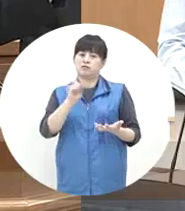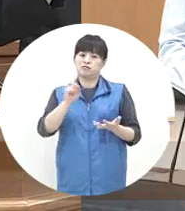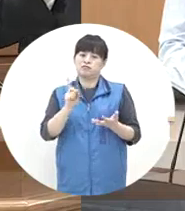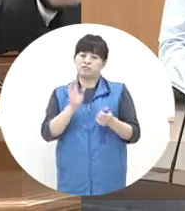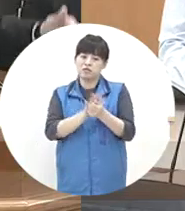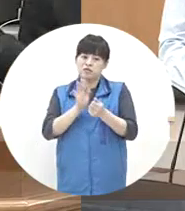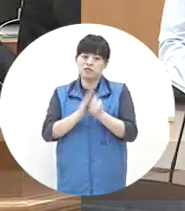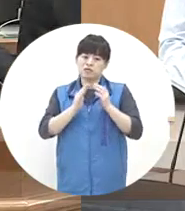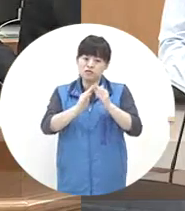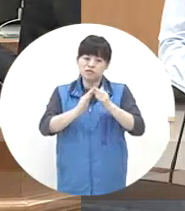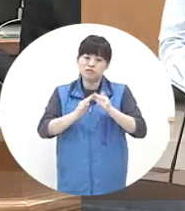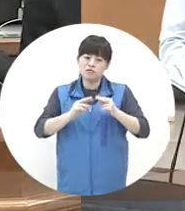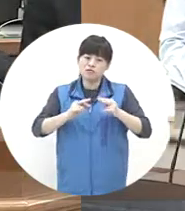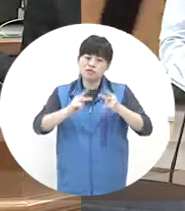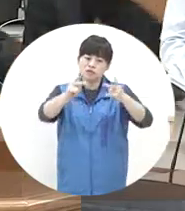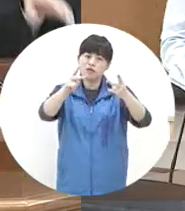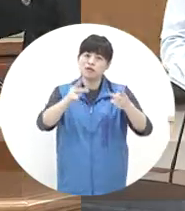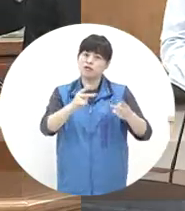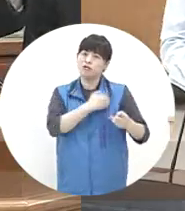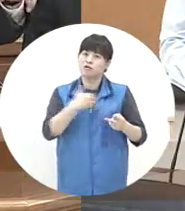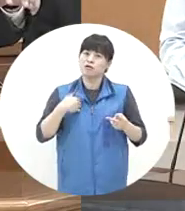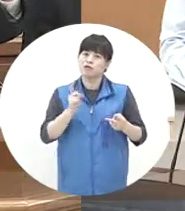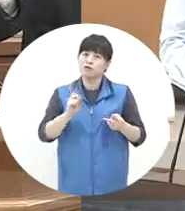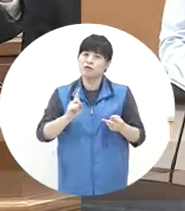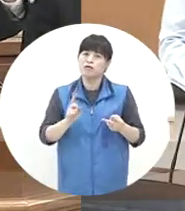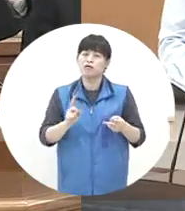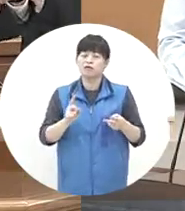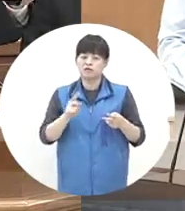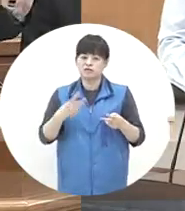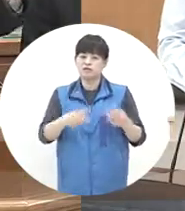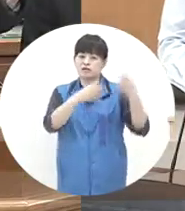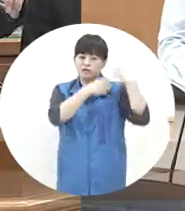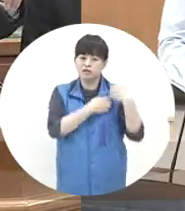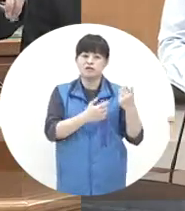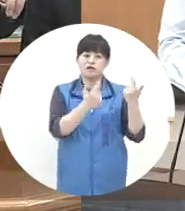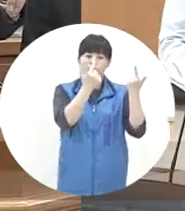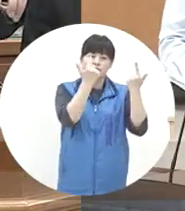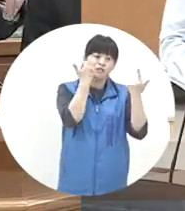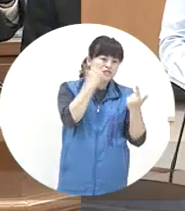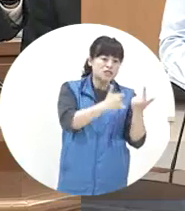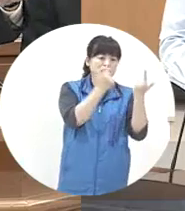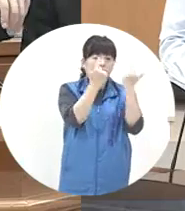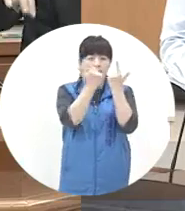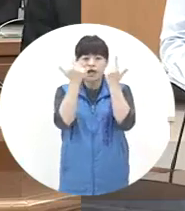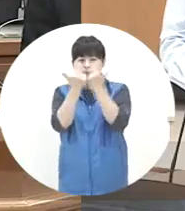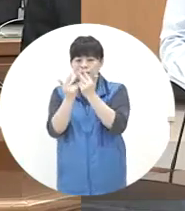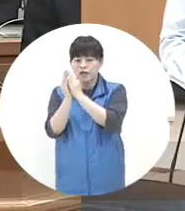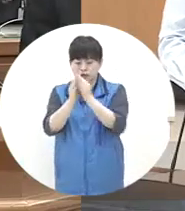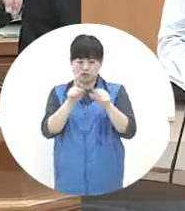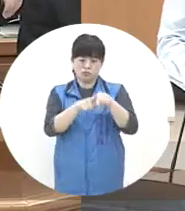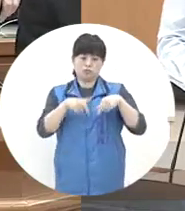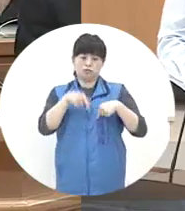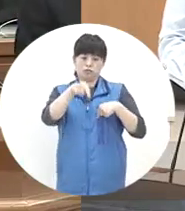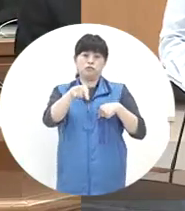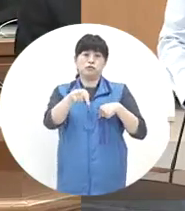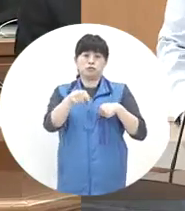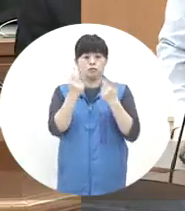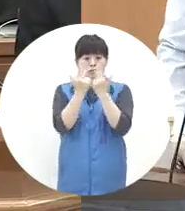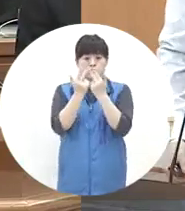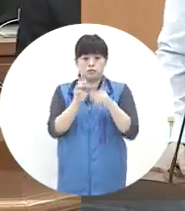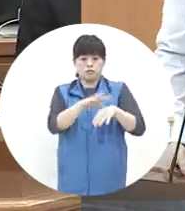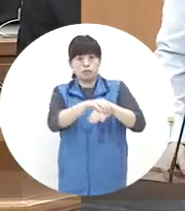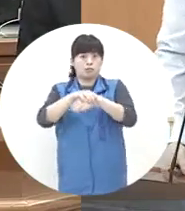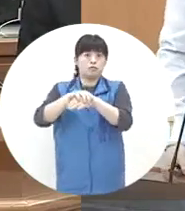展一个都市的面貌呢？ 嗯嗯， 而且它扮演一个基北北桃的最重要的中心点。 好， 那你这个中心点不带动起